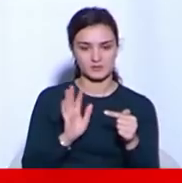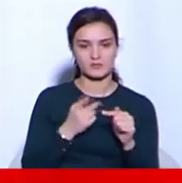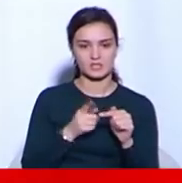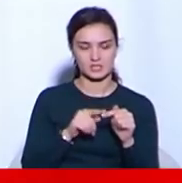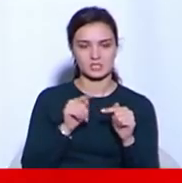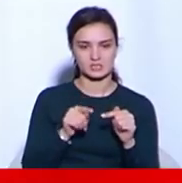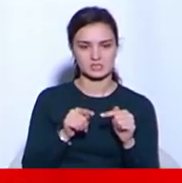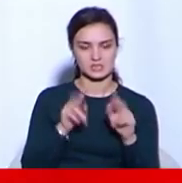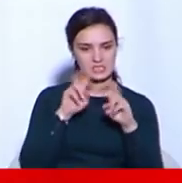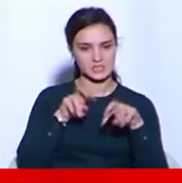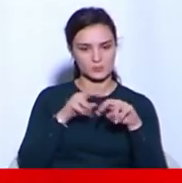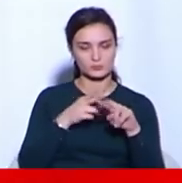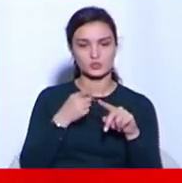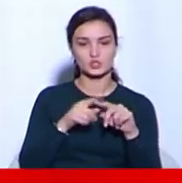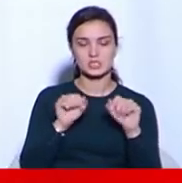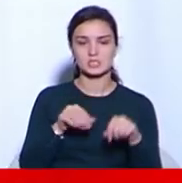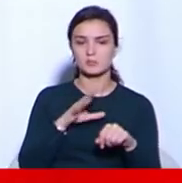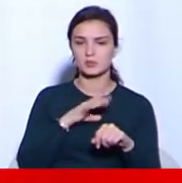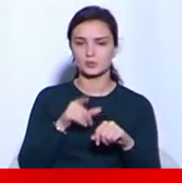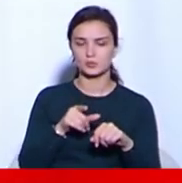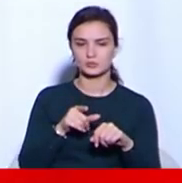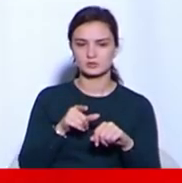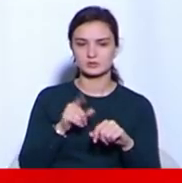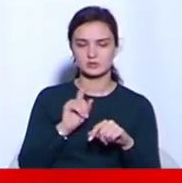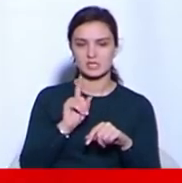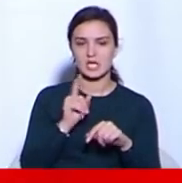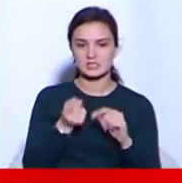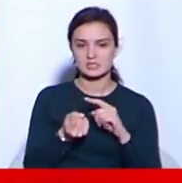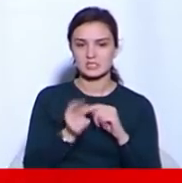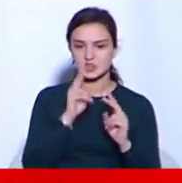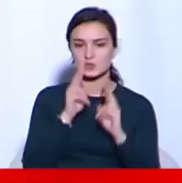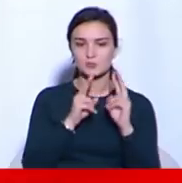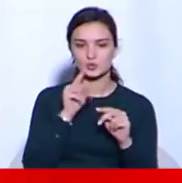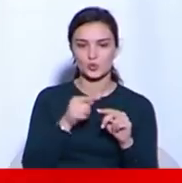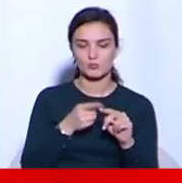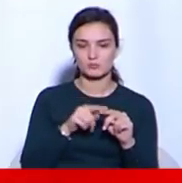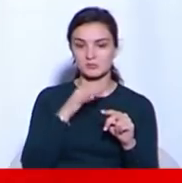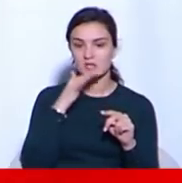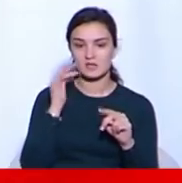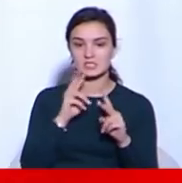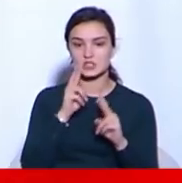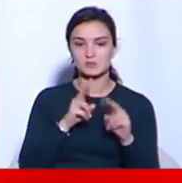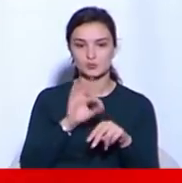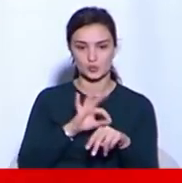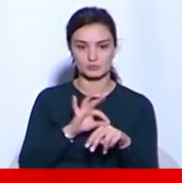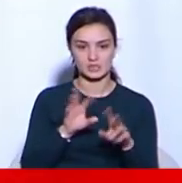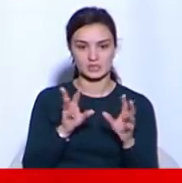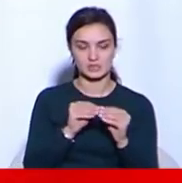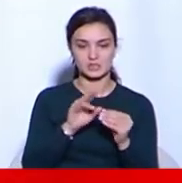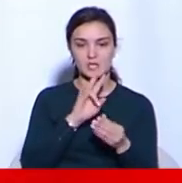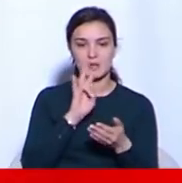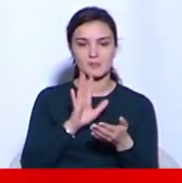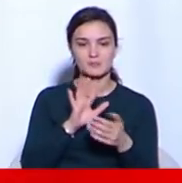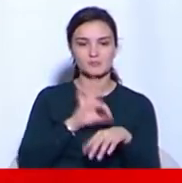ეს გადასამოწმებელია, იმიტომ რომ ეს შეიძლება იყოს სიმპტომი მრავალ სხვა სიმპტომთან ერთად, ზოგჯერ ამა თუ იმ